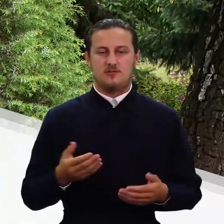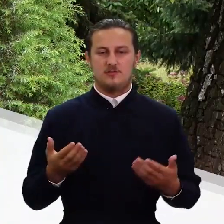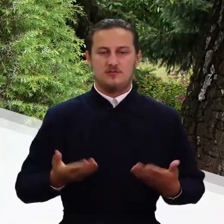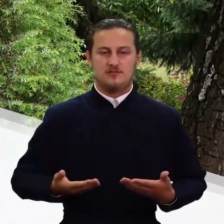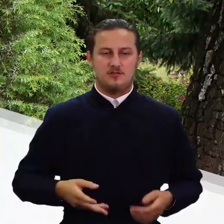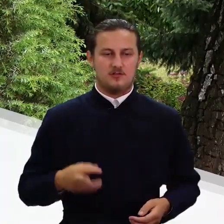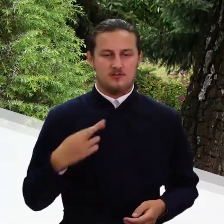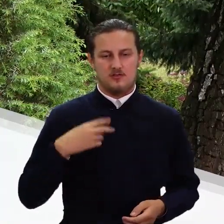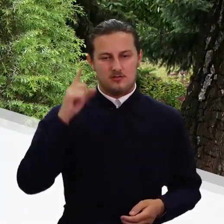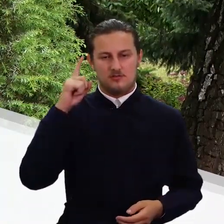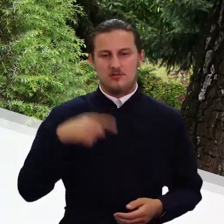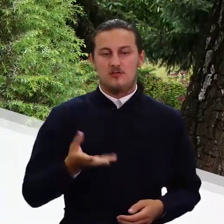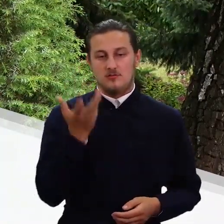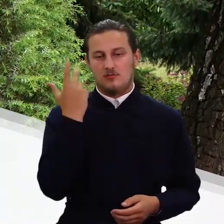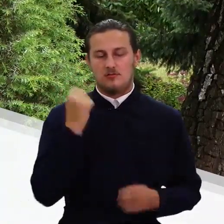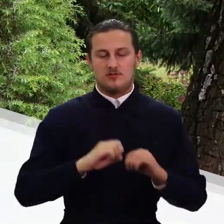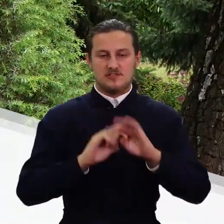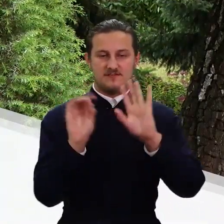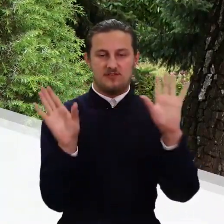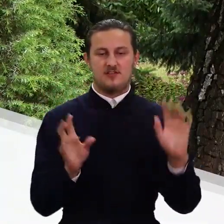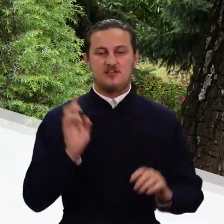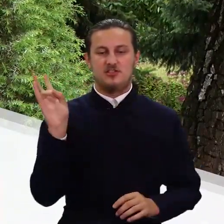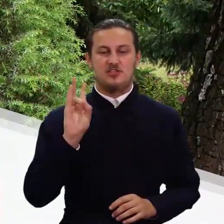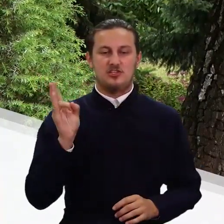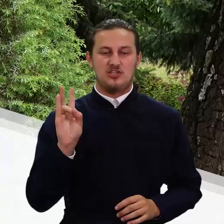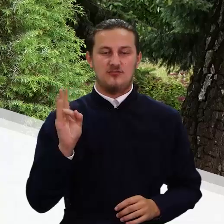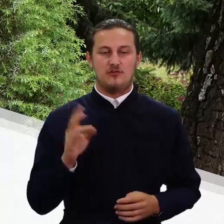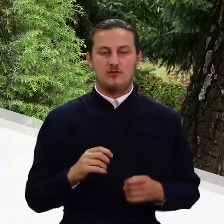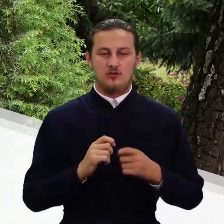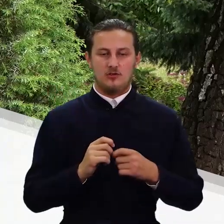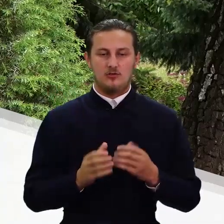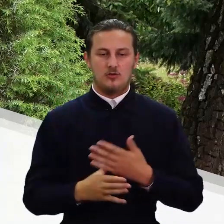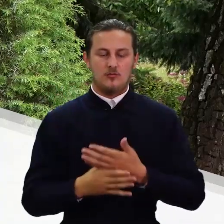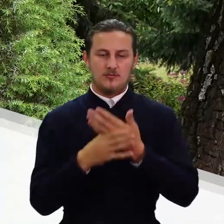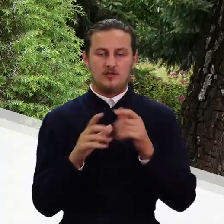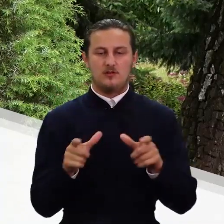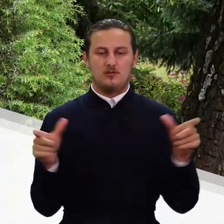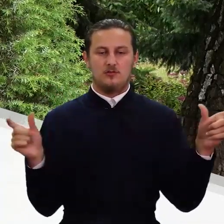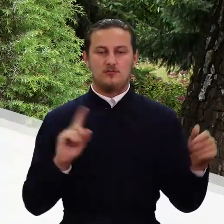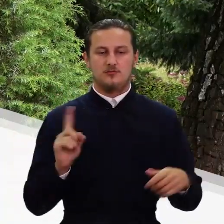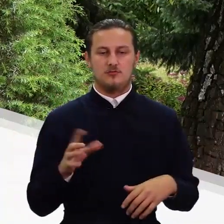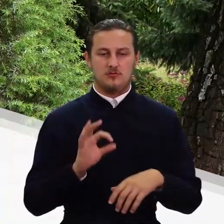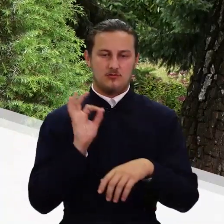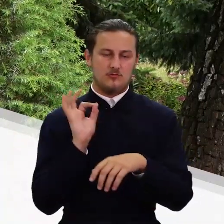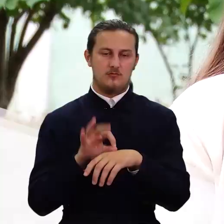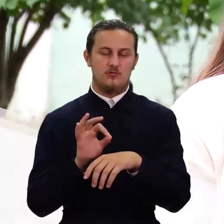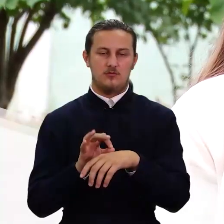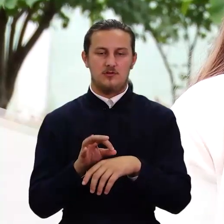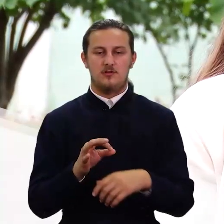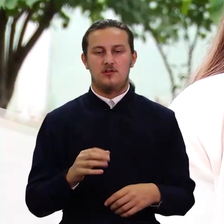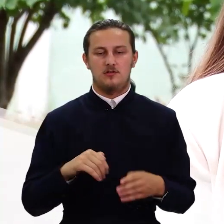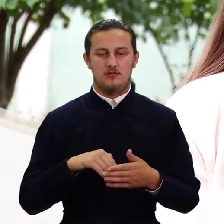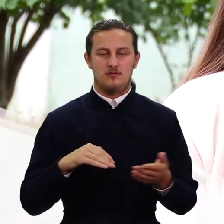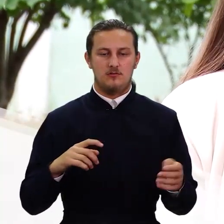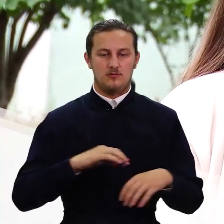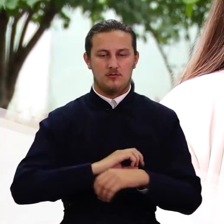допоміг людям, які хворіли, які мали підозру на цю хворобу. І іменно